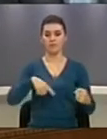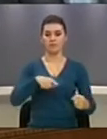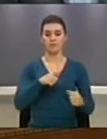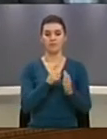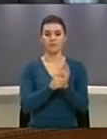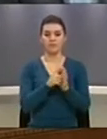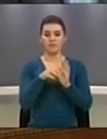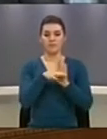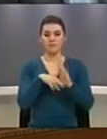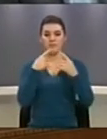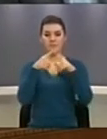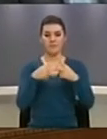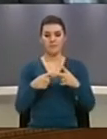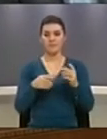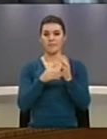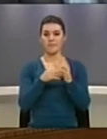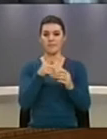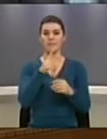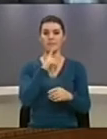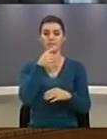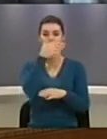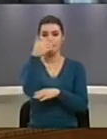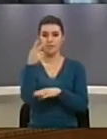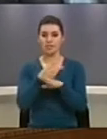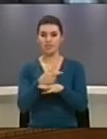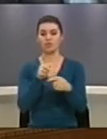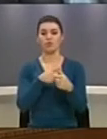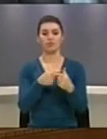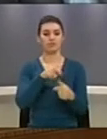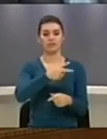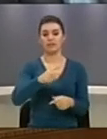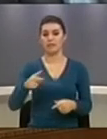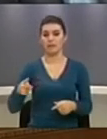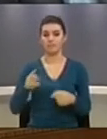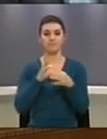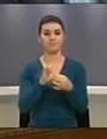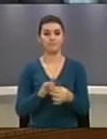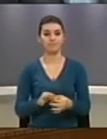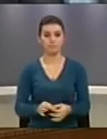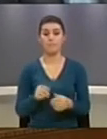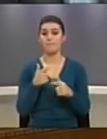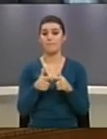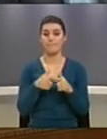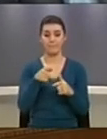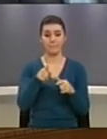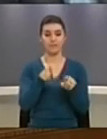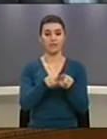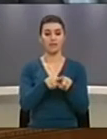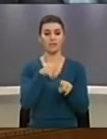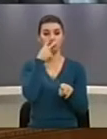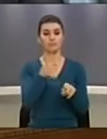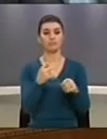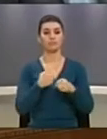për privatizimin e një ndërmarrje ose aksioneve të një ndërmarrjeve publike, ndërkohë që me këtë rast do t'i shtohej edhe